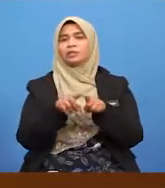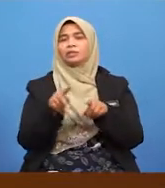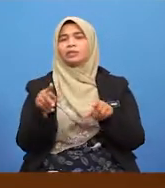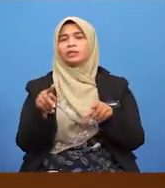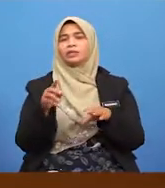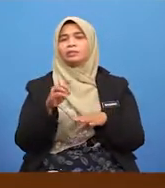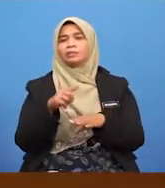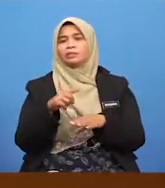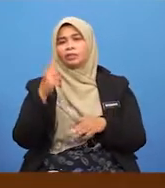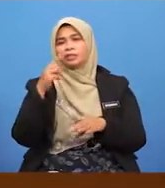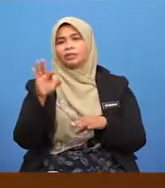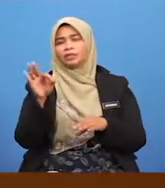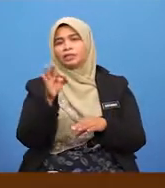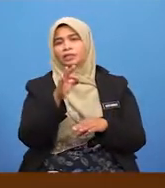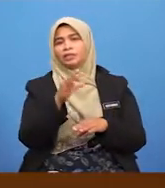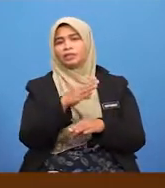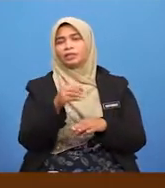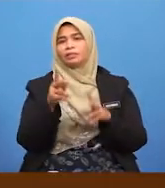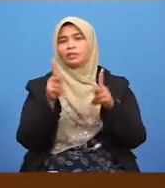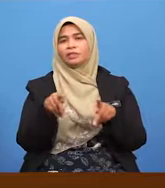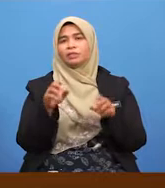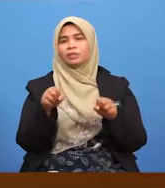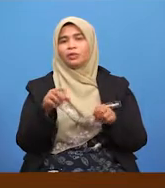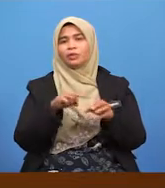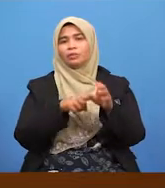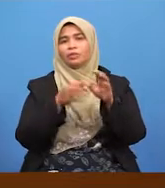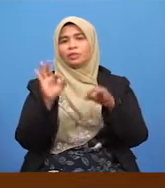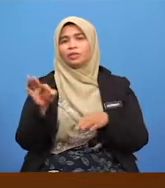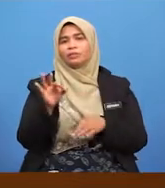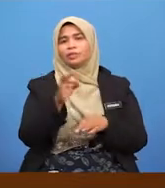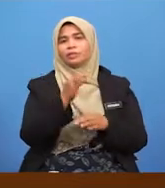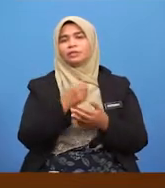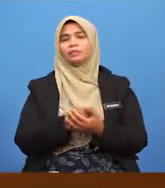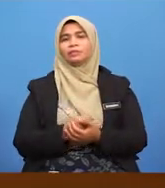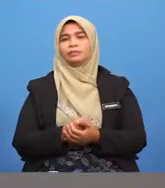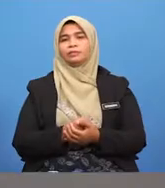matte jahitan dan Plaza boleh mulai menjahit